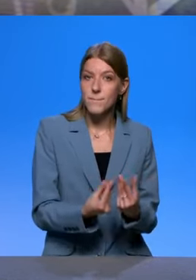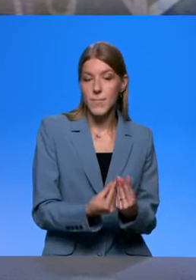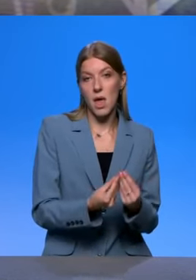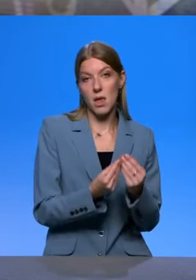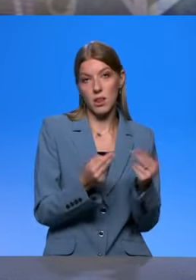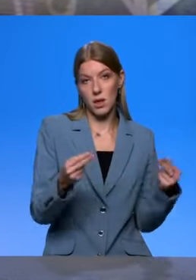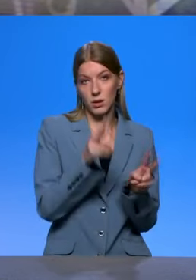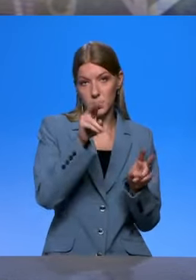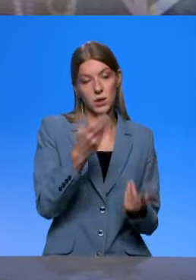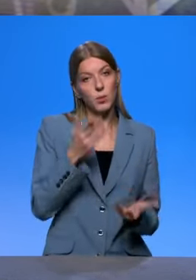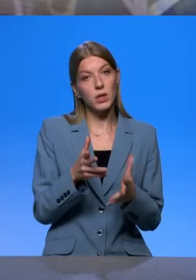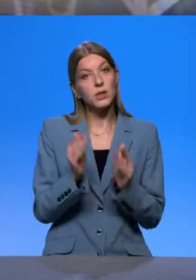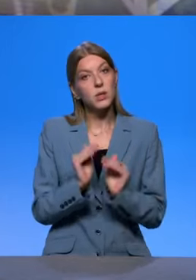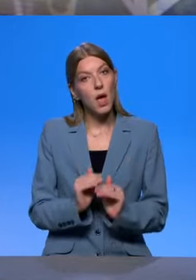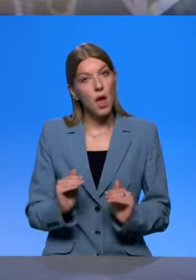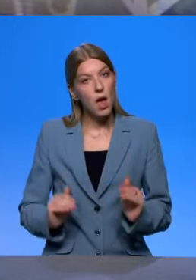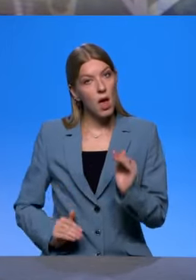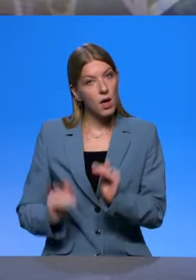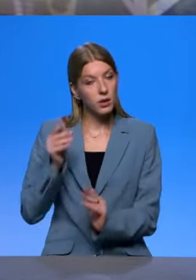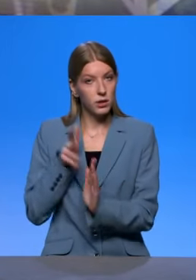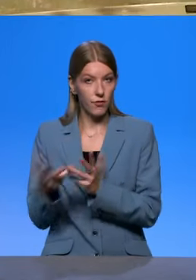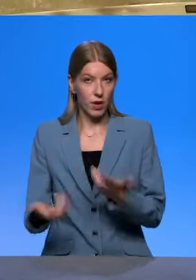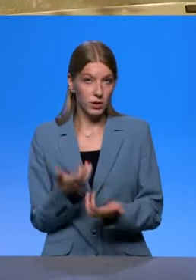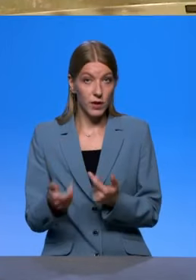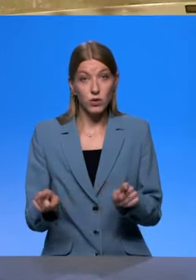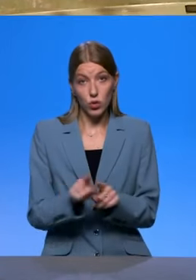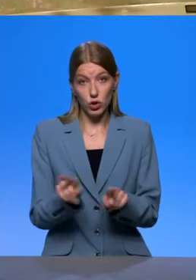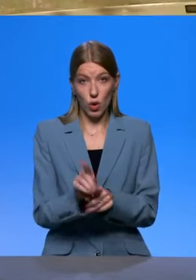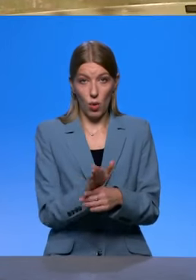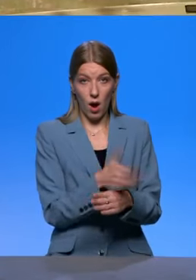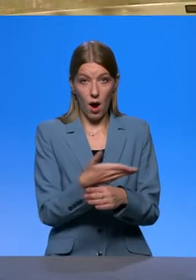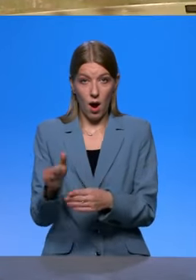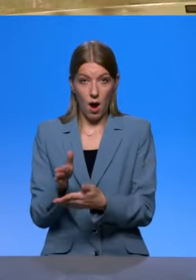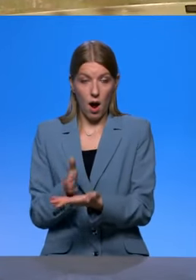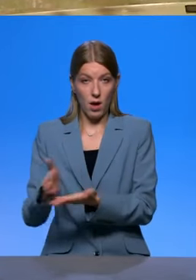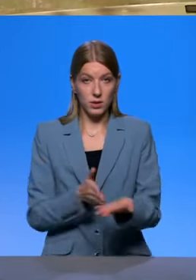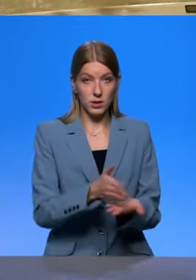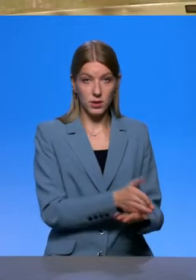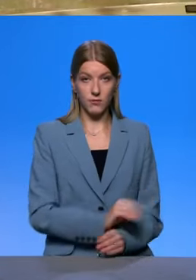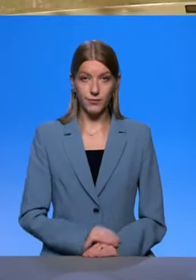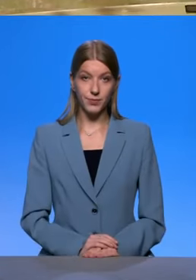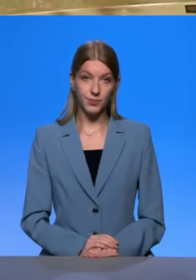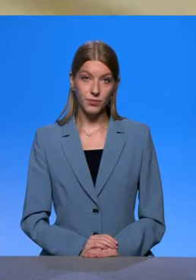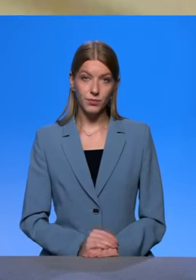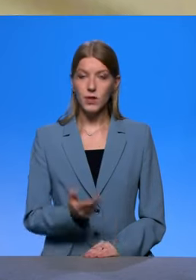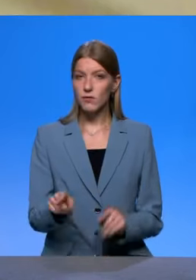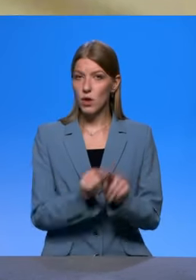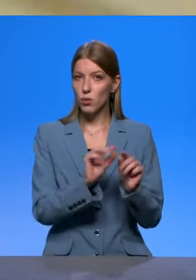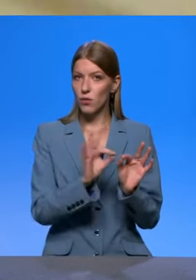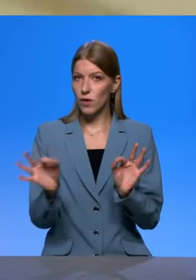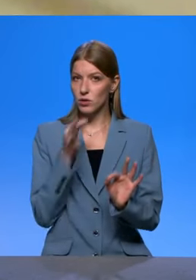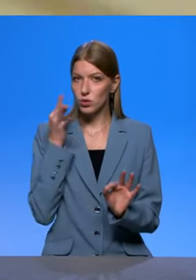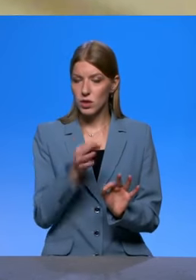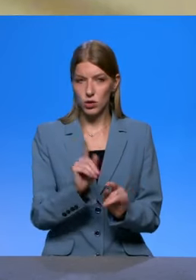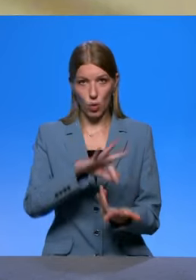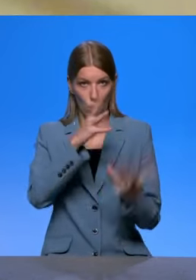и так далее. То есть там тоже идет определенного рода отсев. Александр Михайлович, вы сказали такую фразу, что ну, они же как бы вот общими